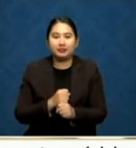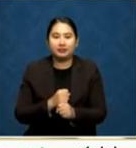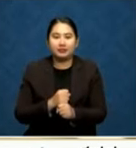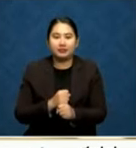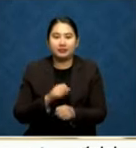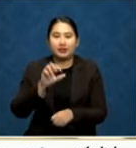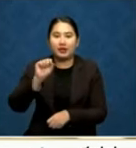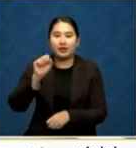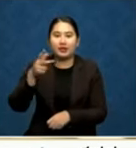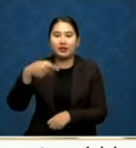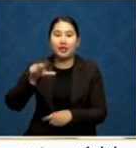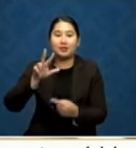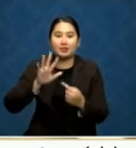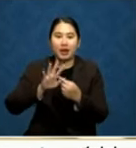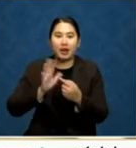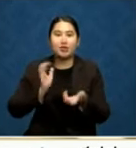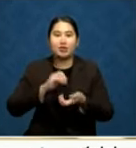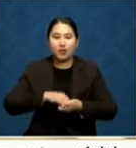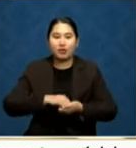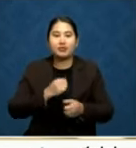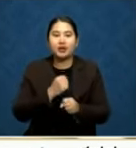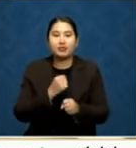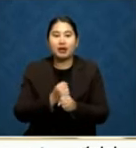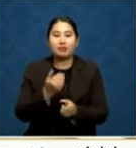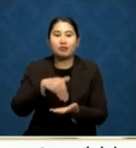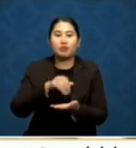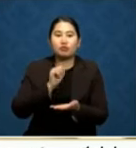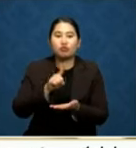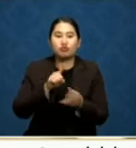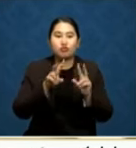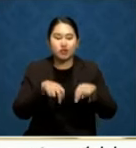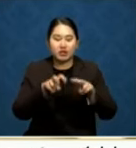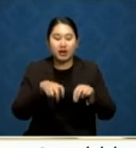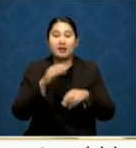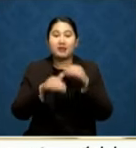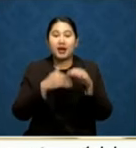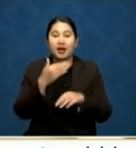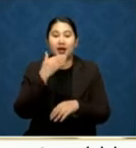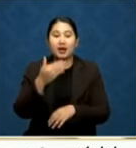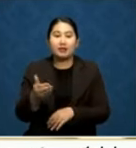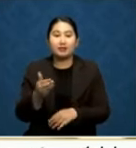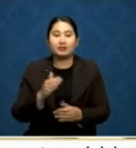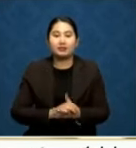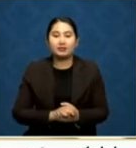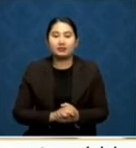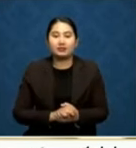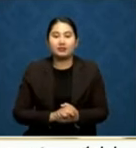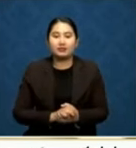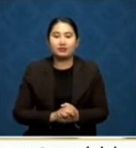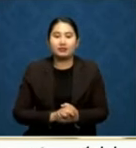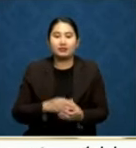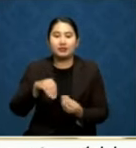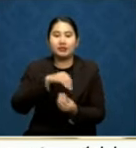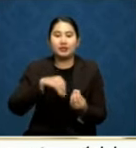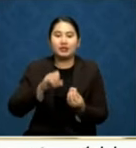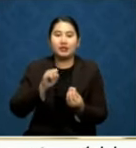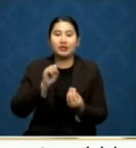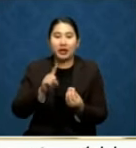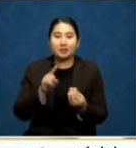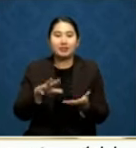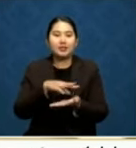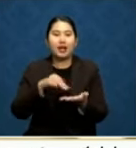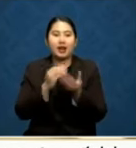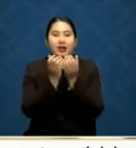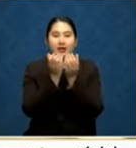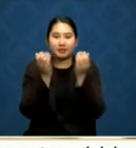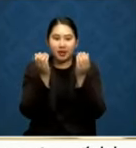สภาผู้บริโภค ร่วมกับศูนยวิจัยและสนับสนุนเป้าหมายการพัฒนาที่ยางยืนคณะเศษศาตมหาวิธิรยธรมศ